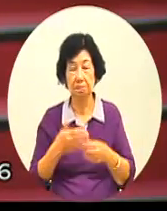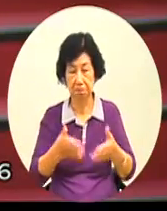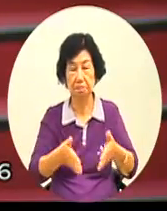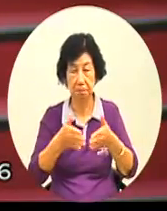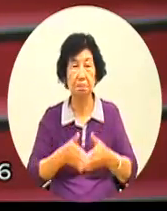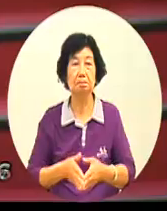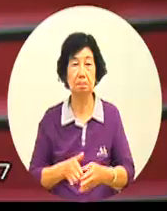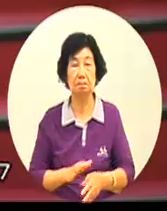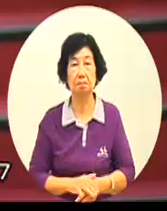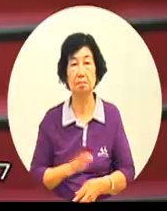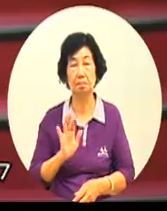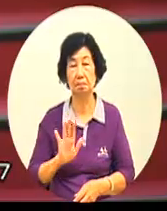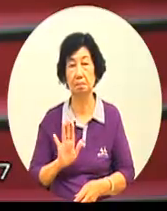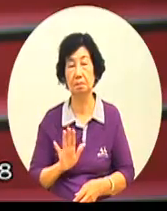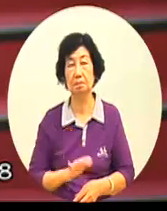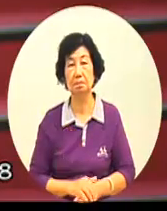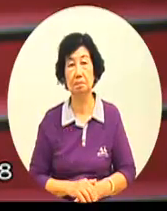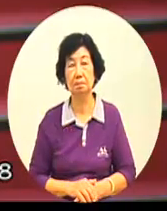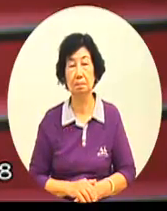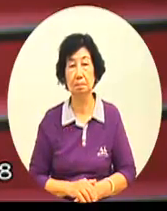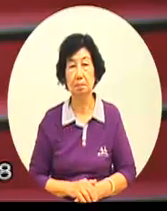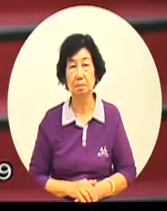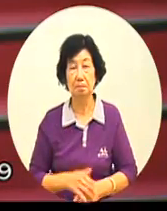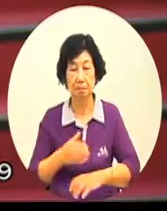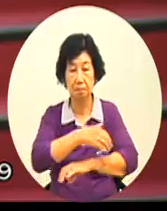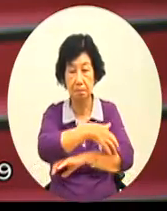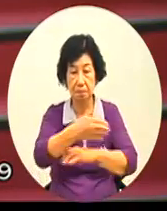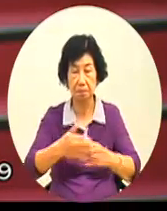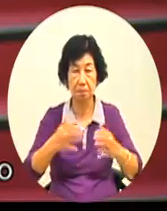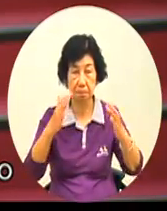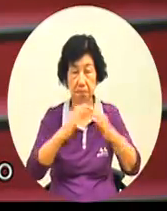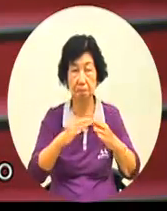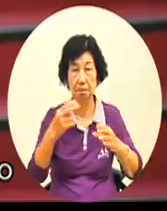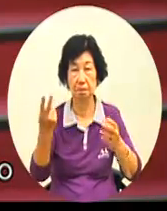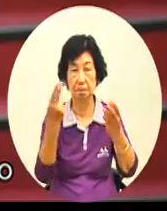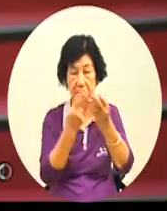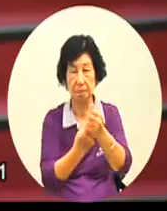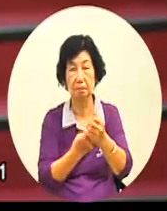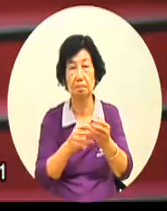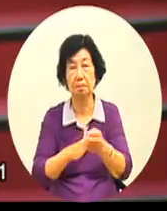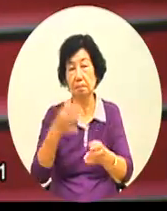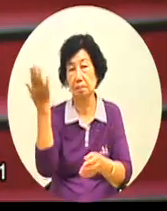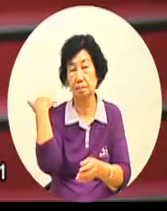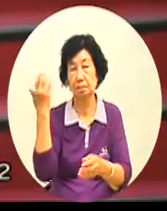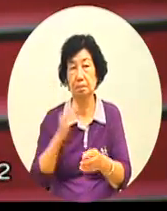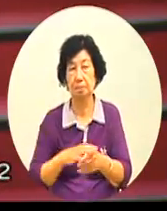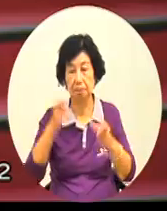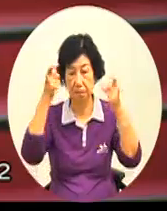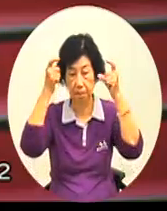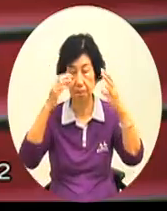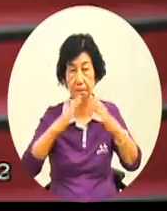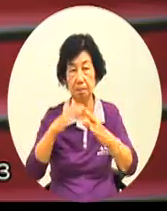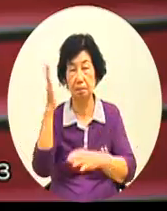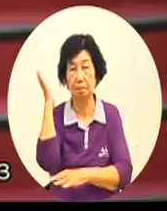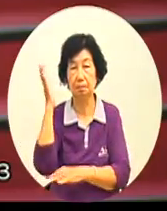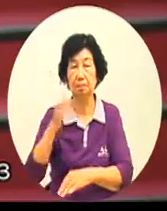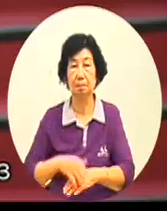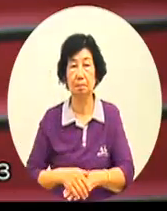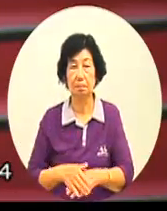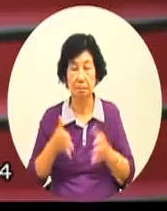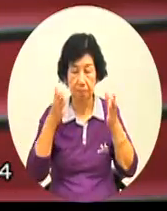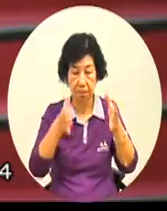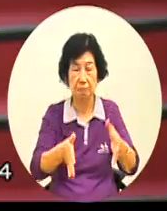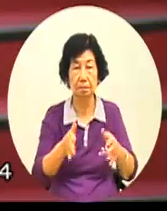的。在合并以前，高雄市政府对所